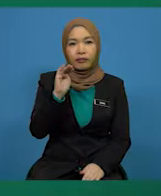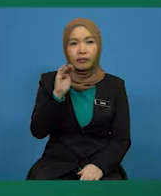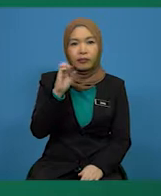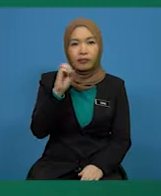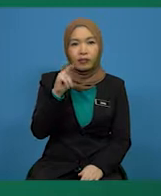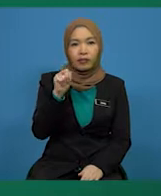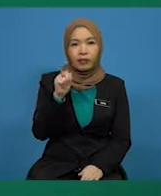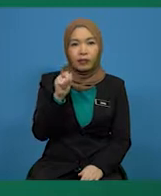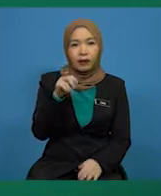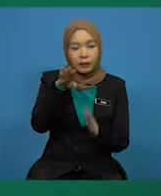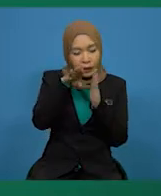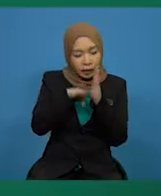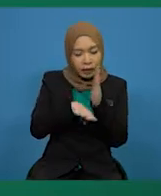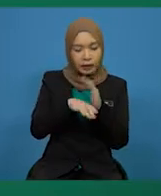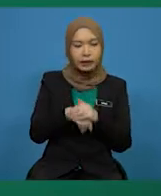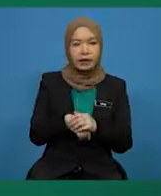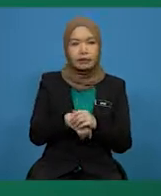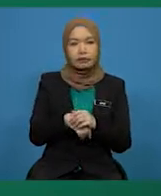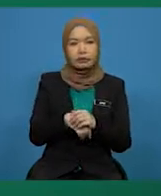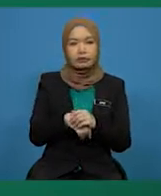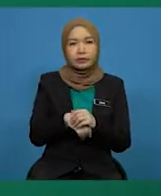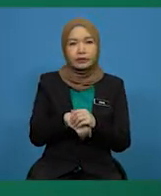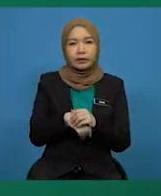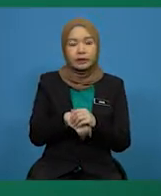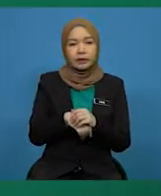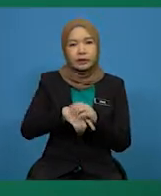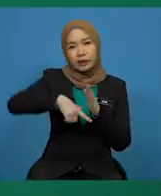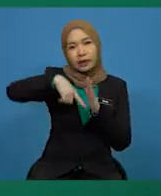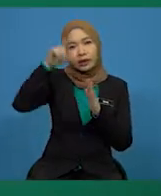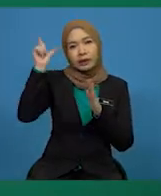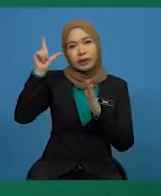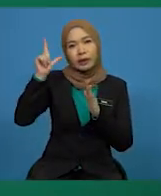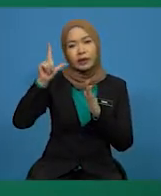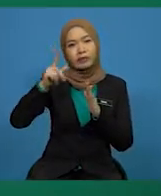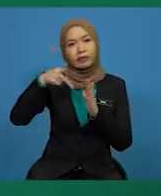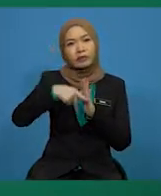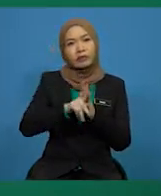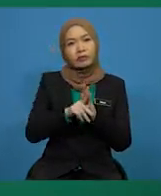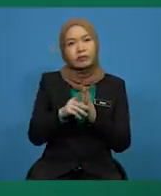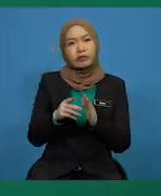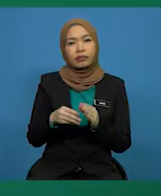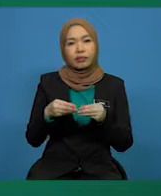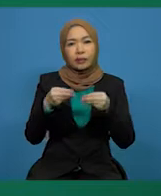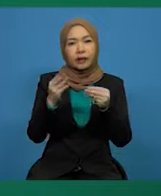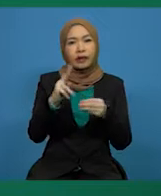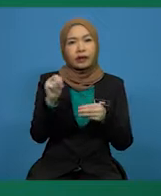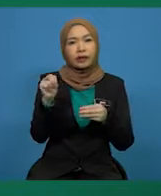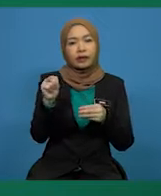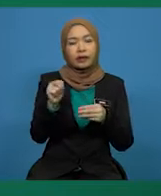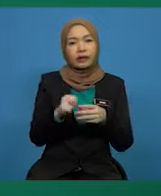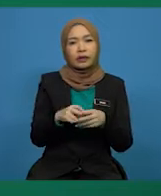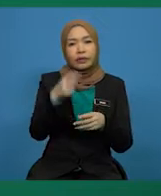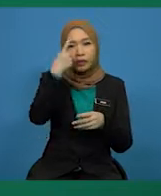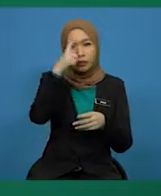rendah. Ini menyebabkan lebihan penawaran wang tersebut digunakan oleh orang ramai untuk membeli